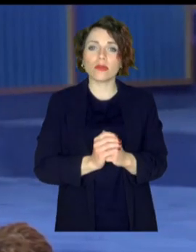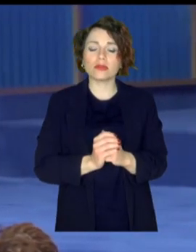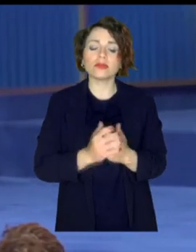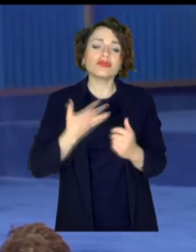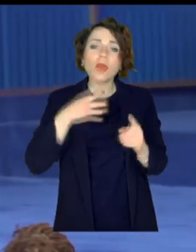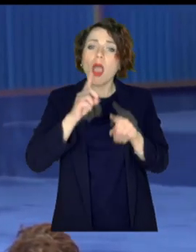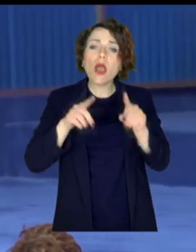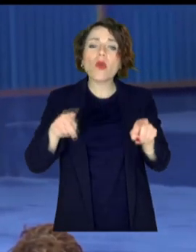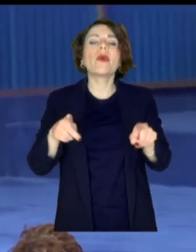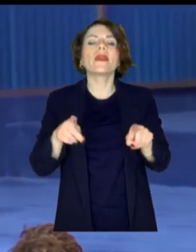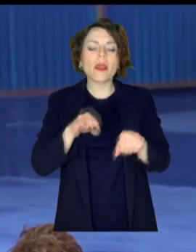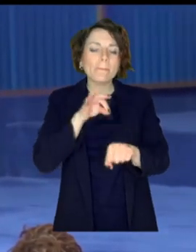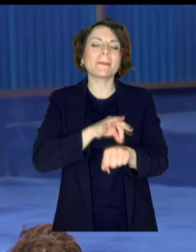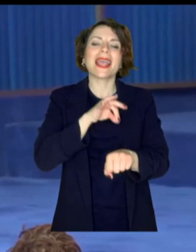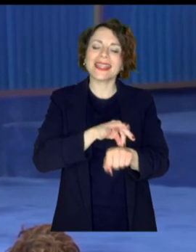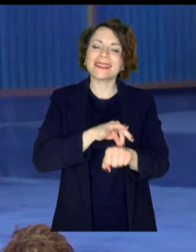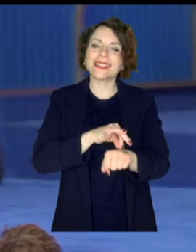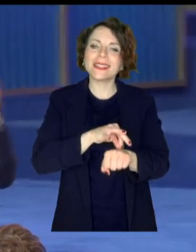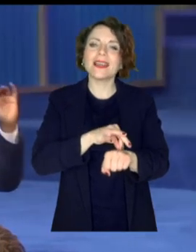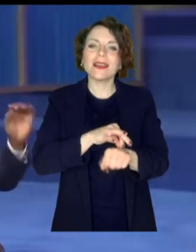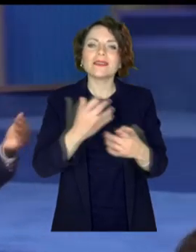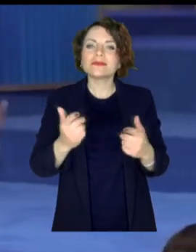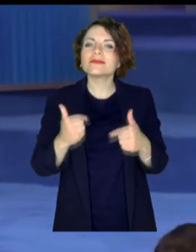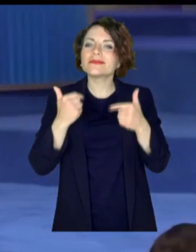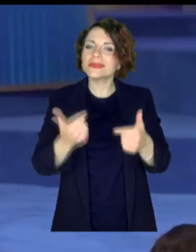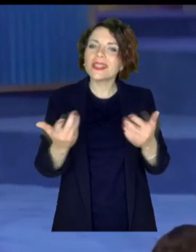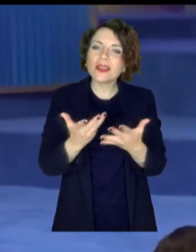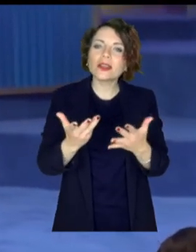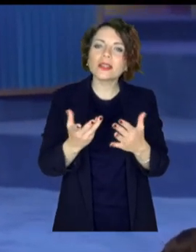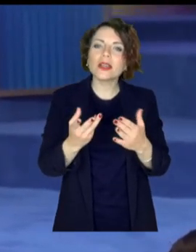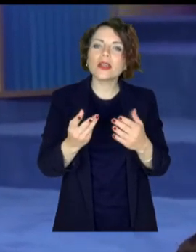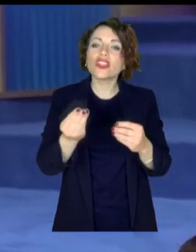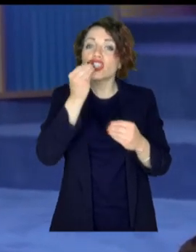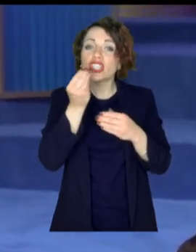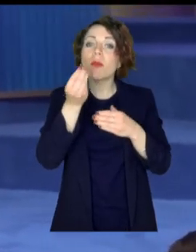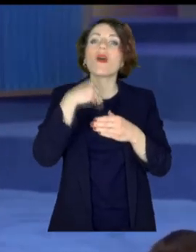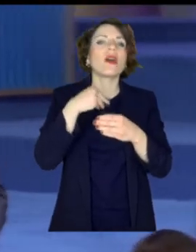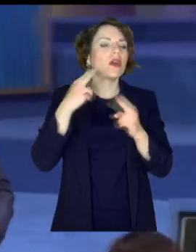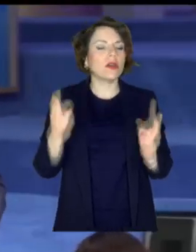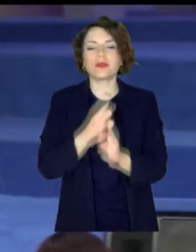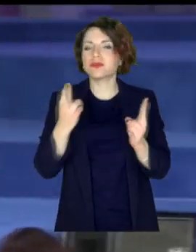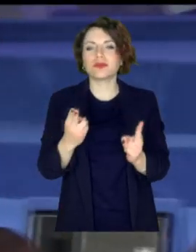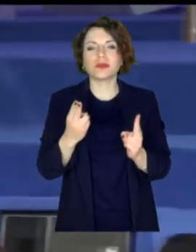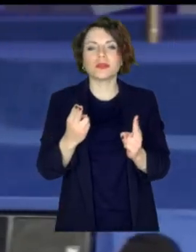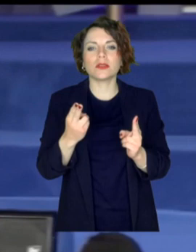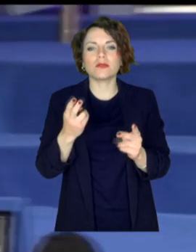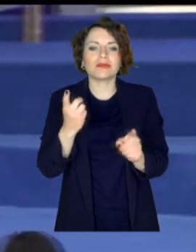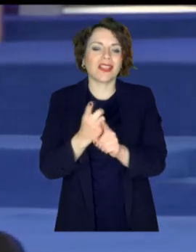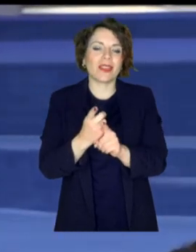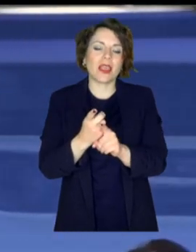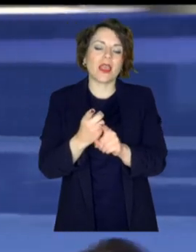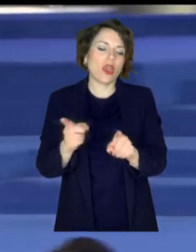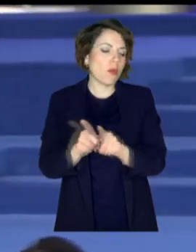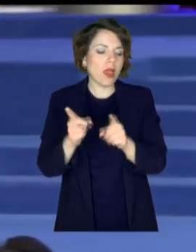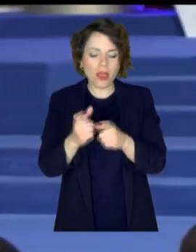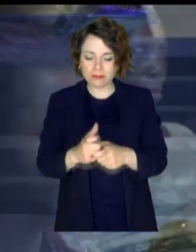Alcuni hanno una malattia che impedisce loro di far passare il cibo dalla bocca. Si portano dietro un